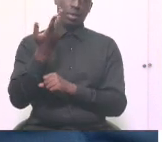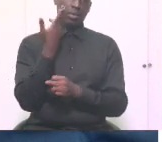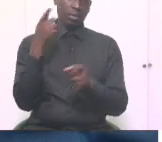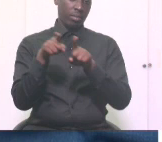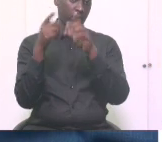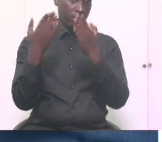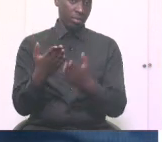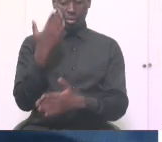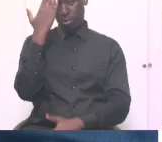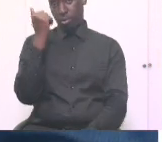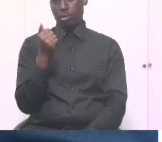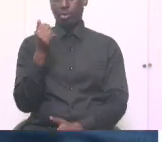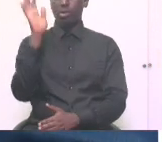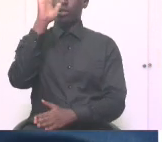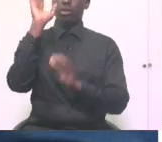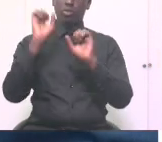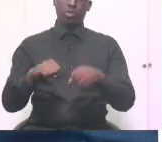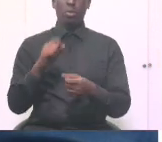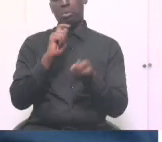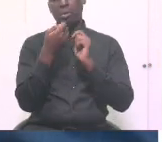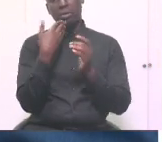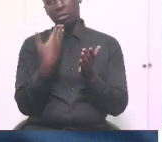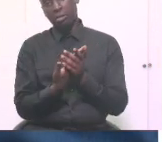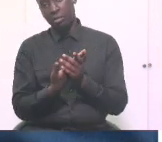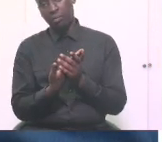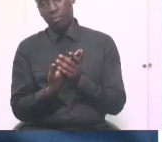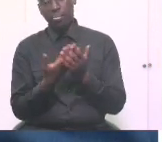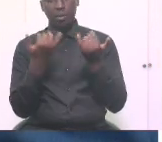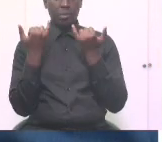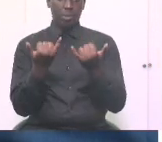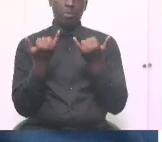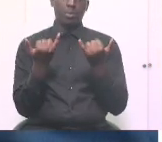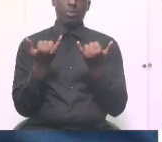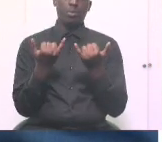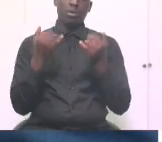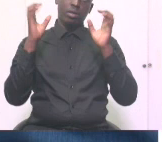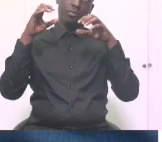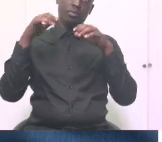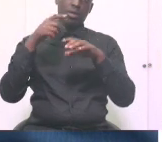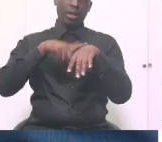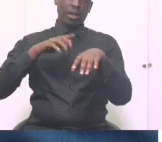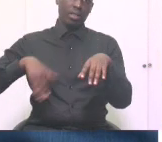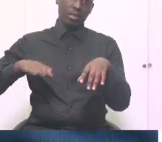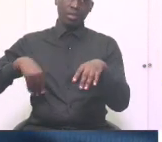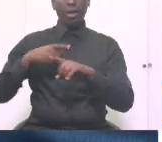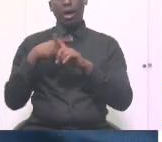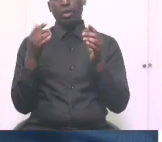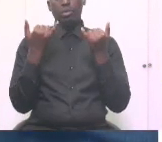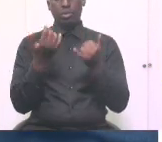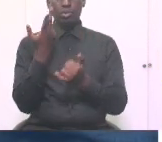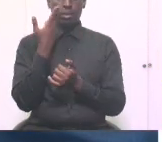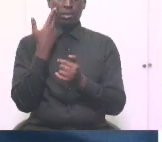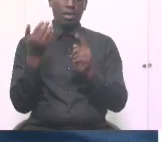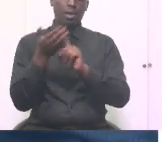bizagenda kubera ko ikirere gishobora kuba cyiza nk'ubu ngubu imvura yaratinze ariko ubu ngubu isa